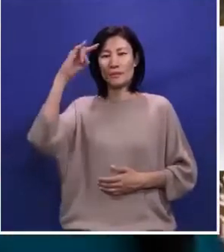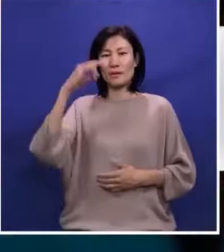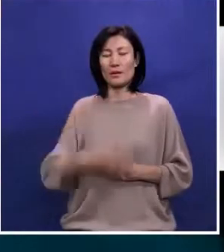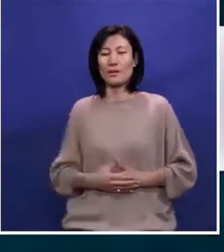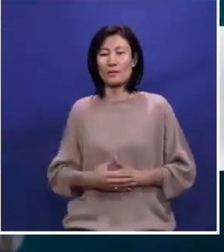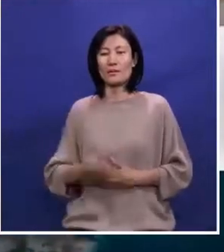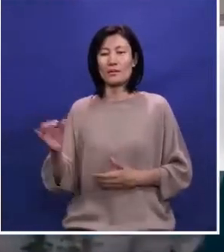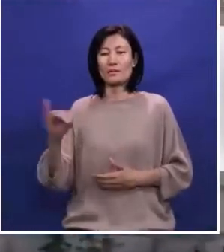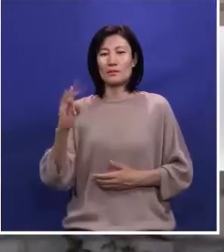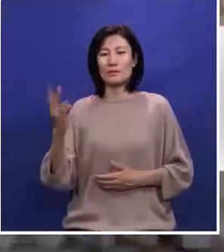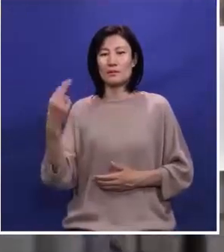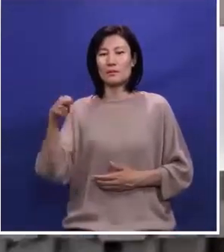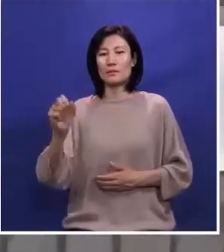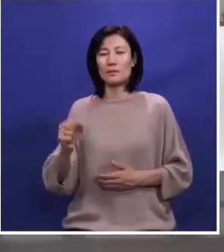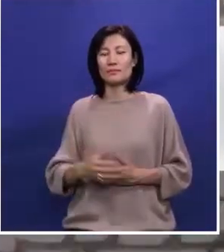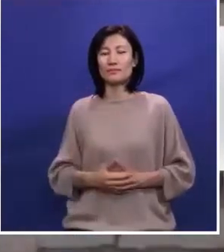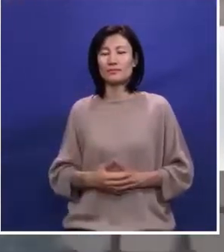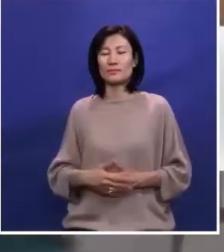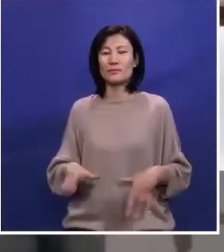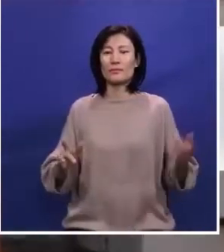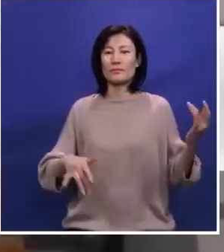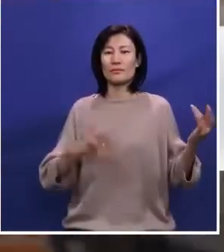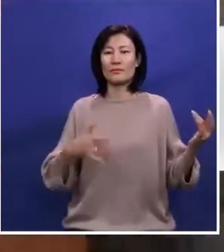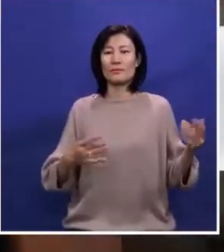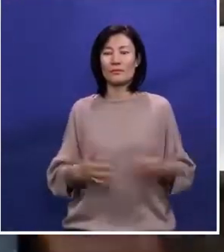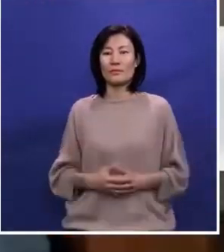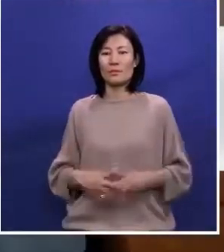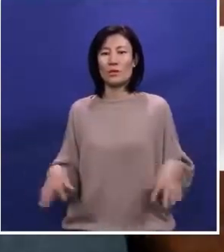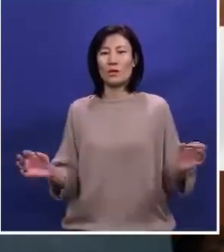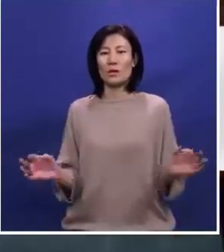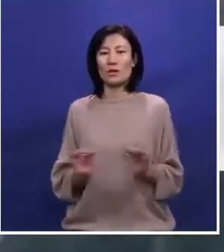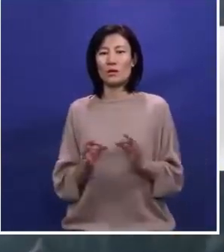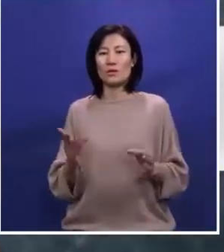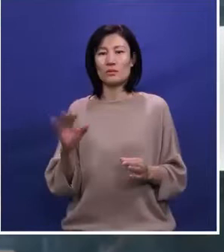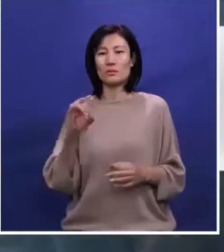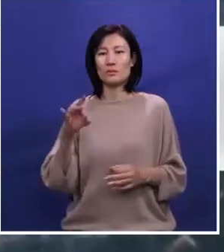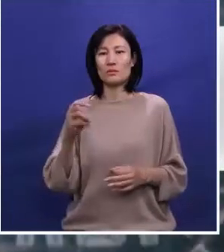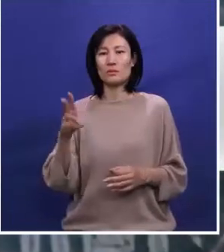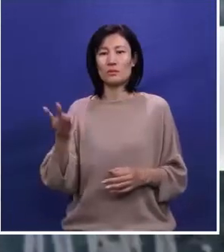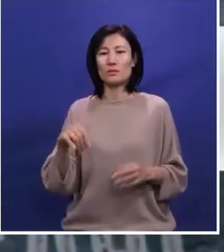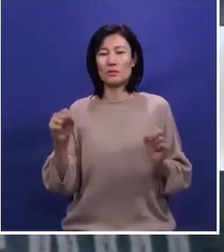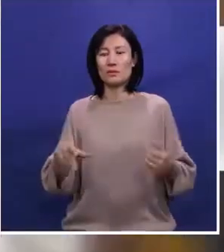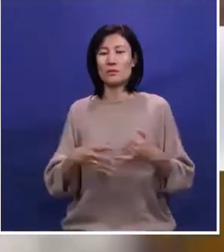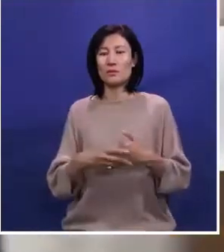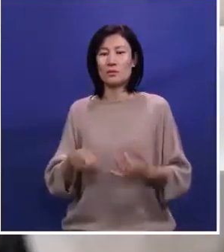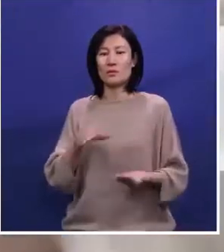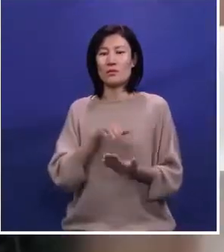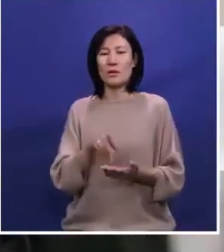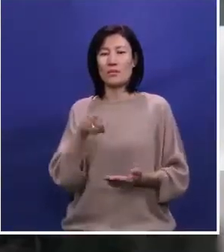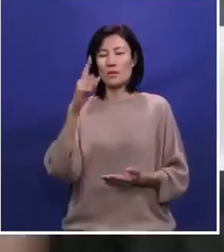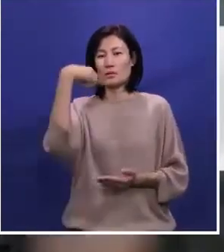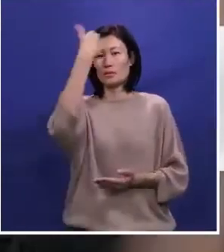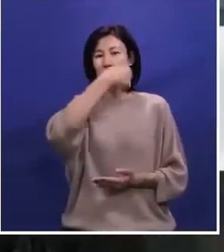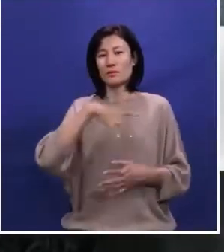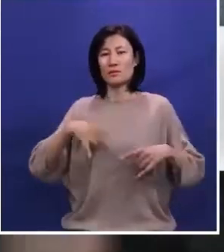сахарасының сайын даласына дейін күмбірлетіп күй төгіп әуелете ән салған сүгір әлі ұлы жатыр. Мың жылда